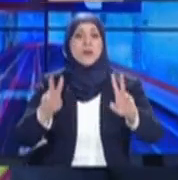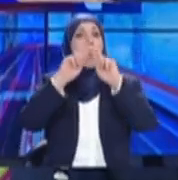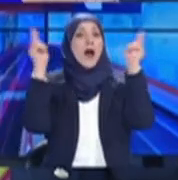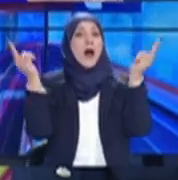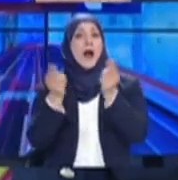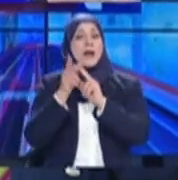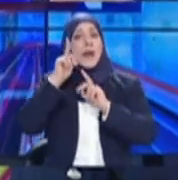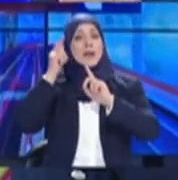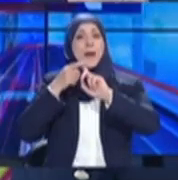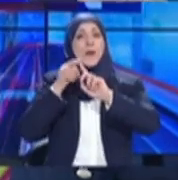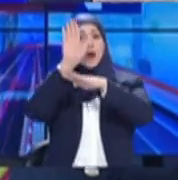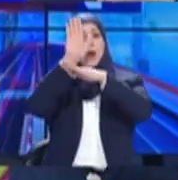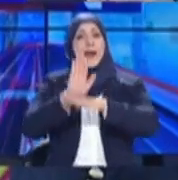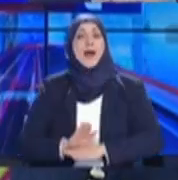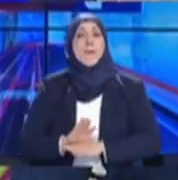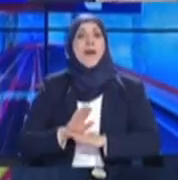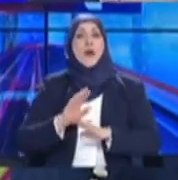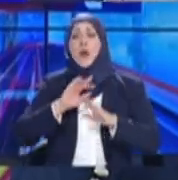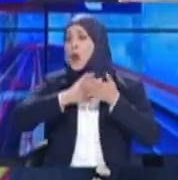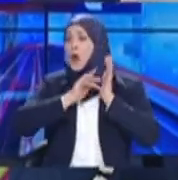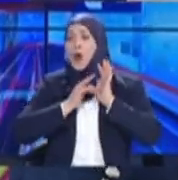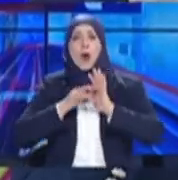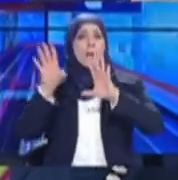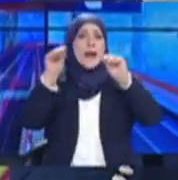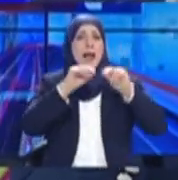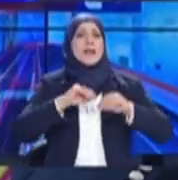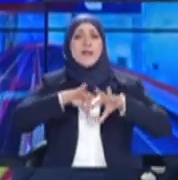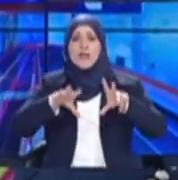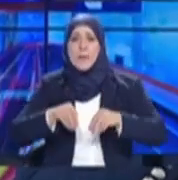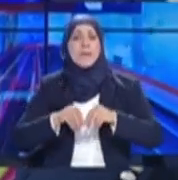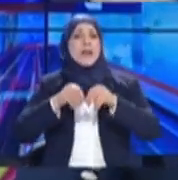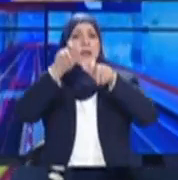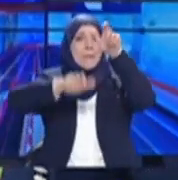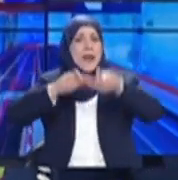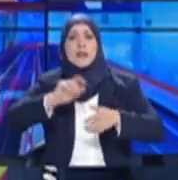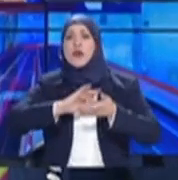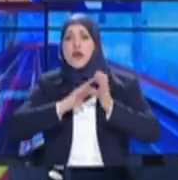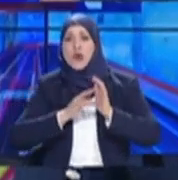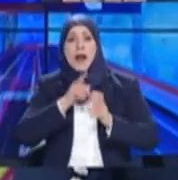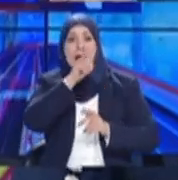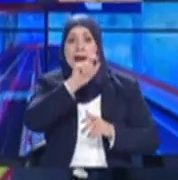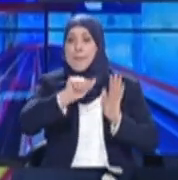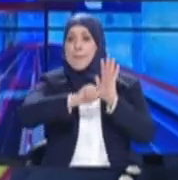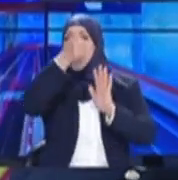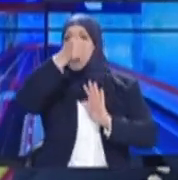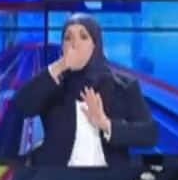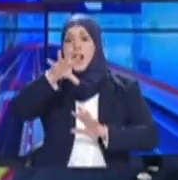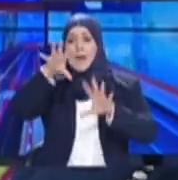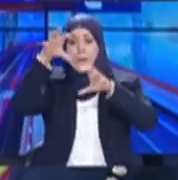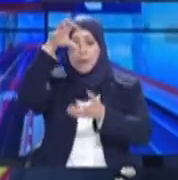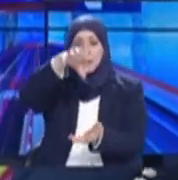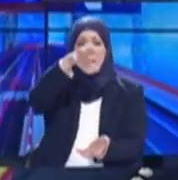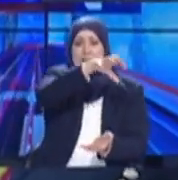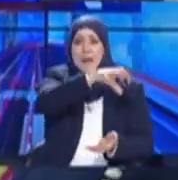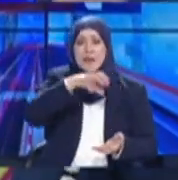وقائيه بالاساس اخذناها جينا اول مره فيما يخص الفضائيات المفتوحه الامه الامه من على الشاشه